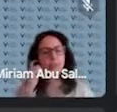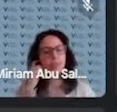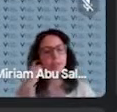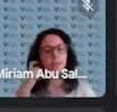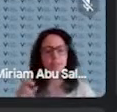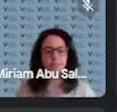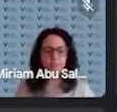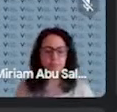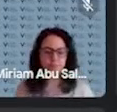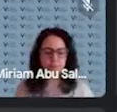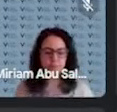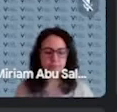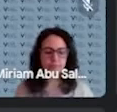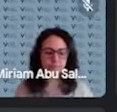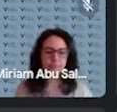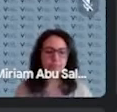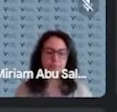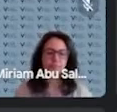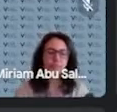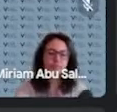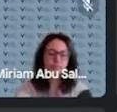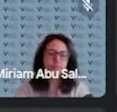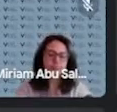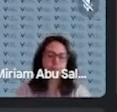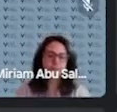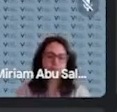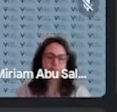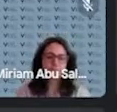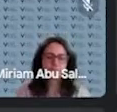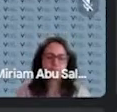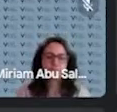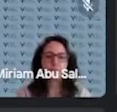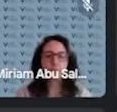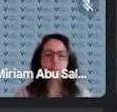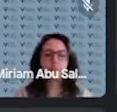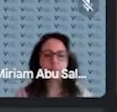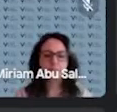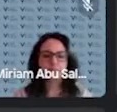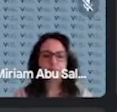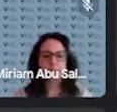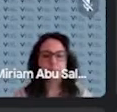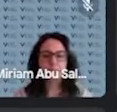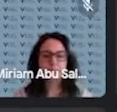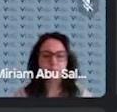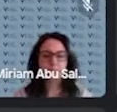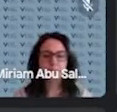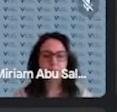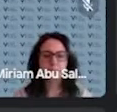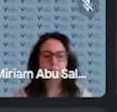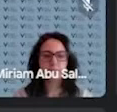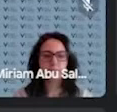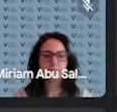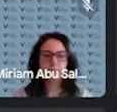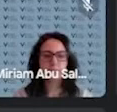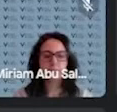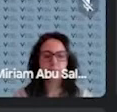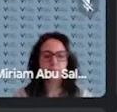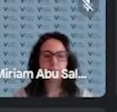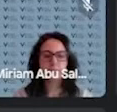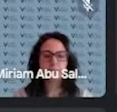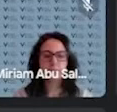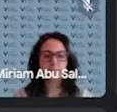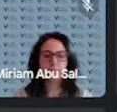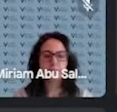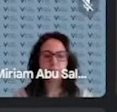con l'avanzamento dei programmi. Questo qui semplifica e facilita di molto le cose, perché arriverete al termine